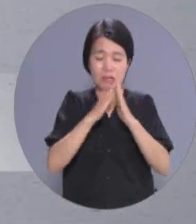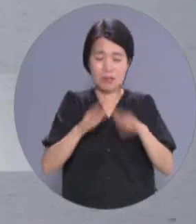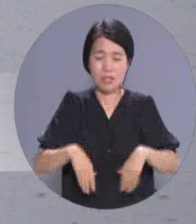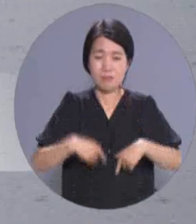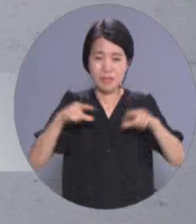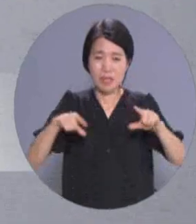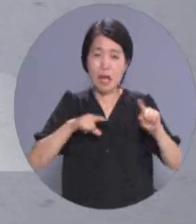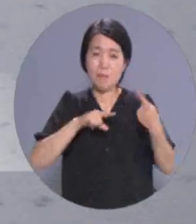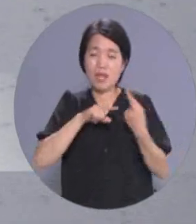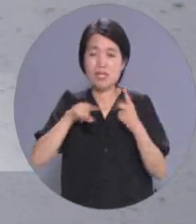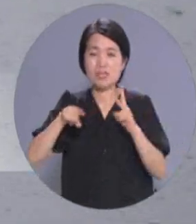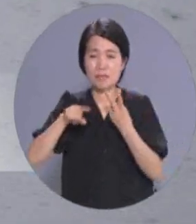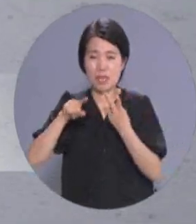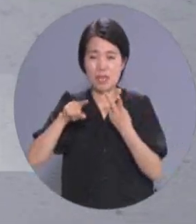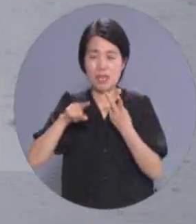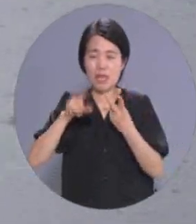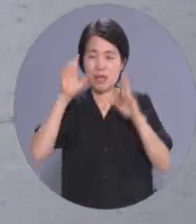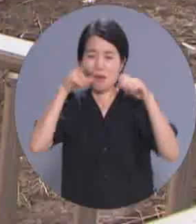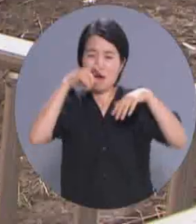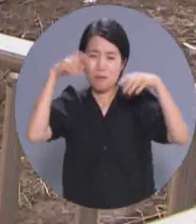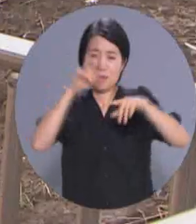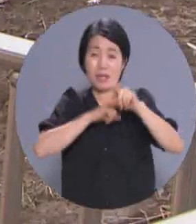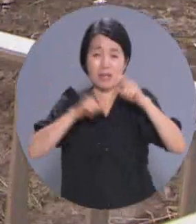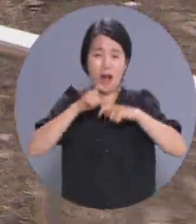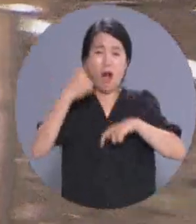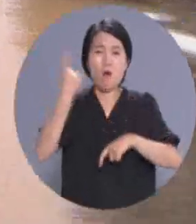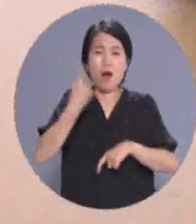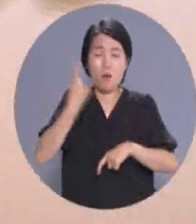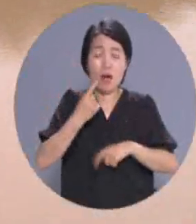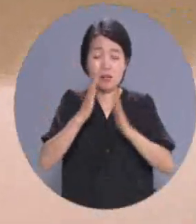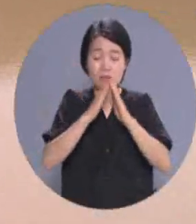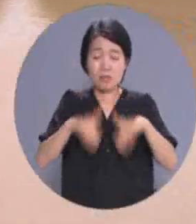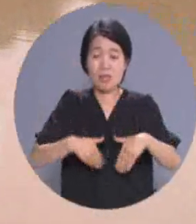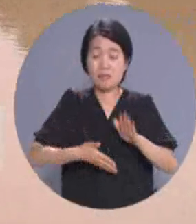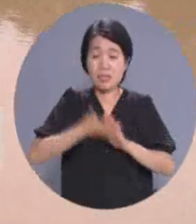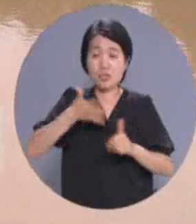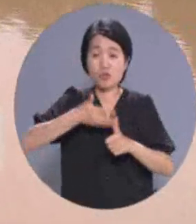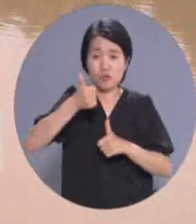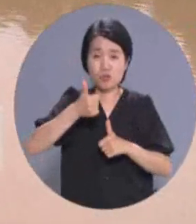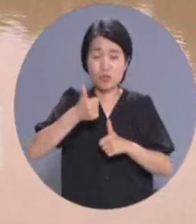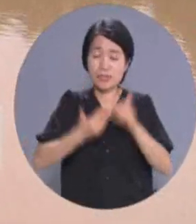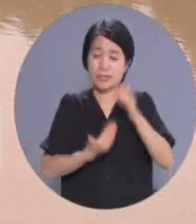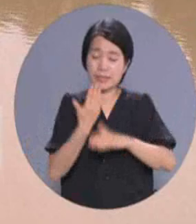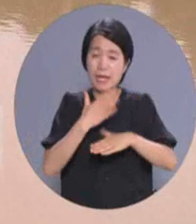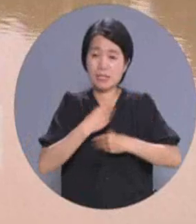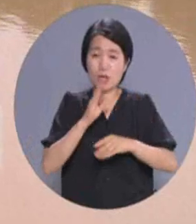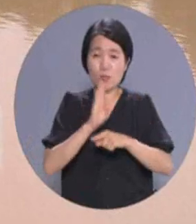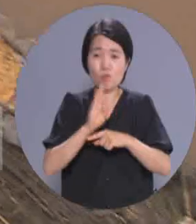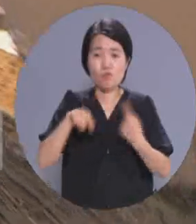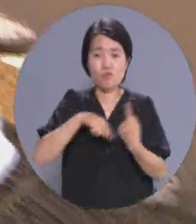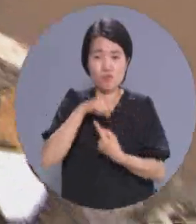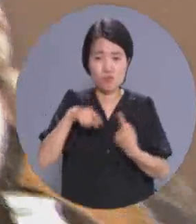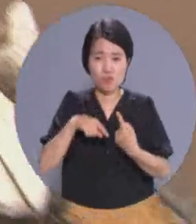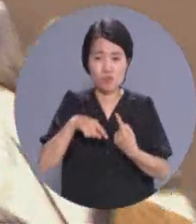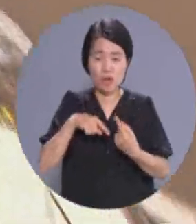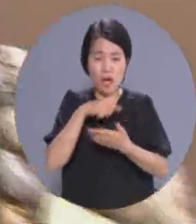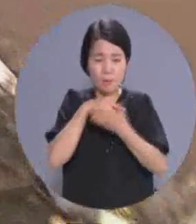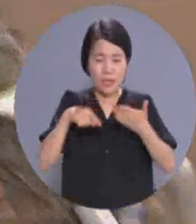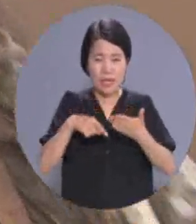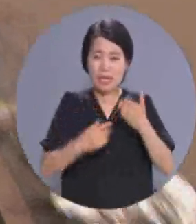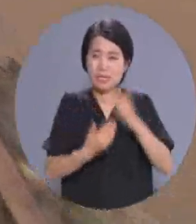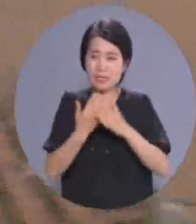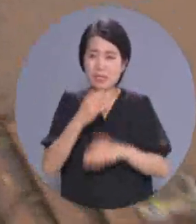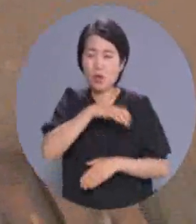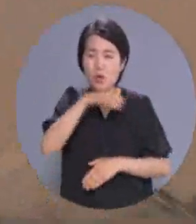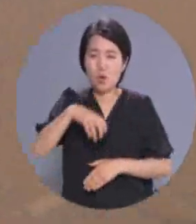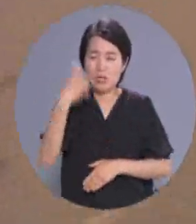200mm의 비가 더 내릴 것으로 예보했습니다 전라남도와 일산시군은 지난 안전대책본부를 가동하고 재취약지구